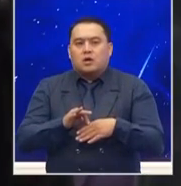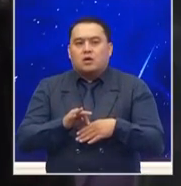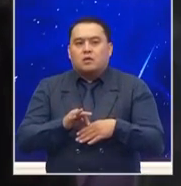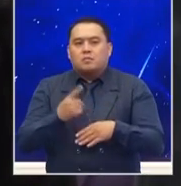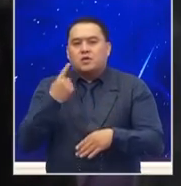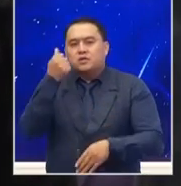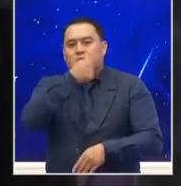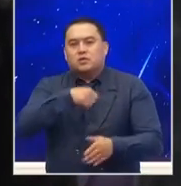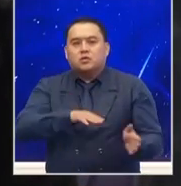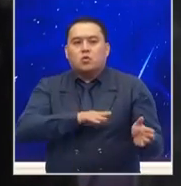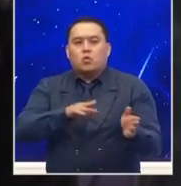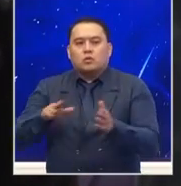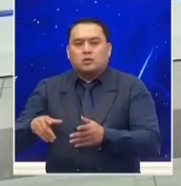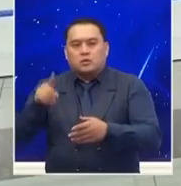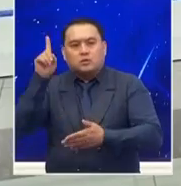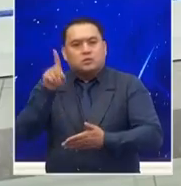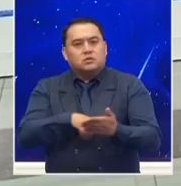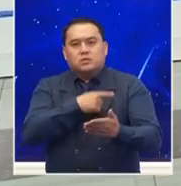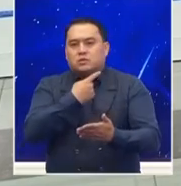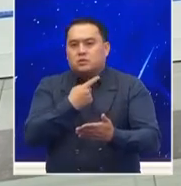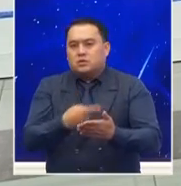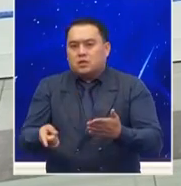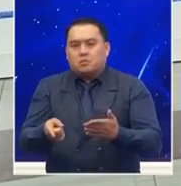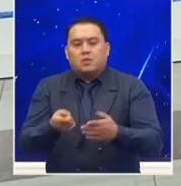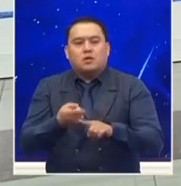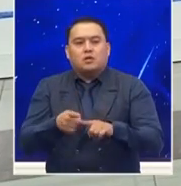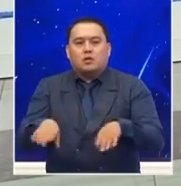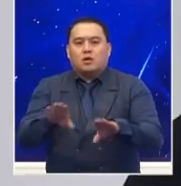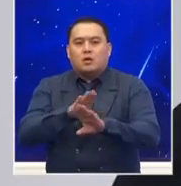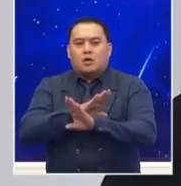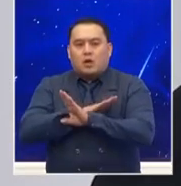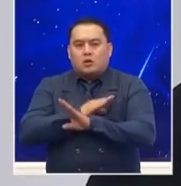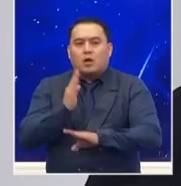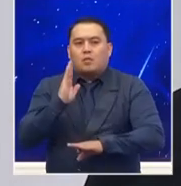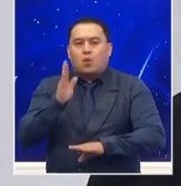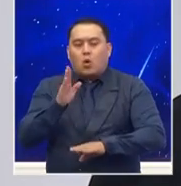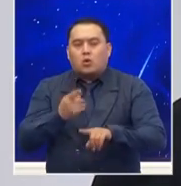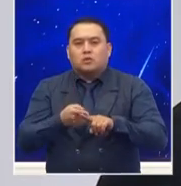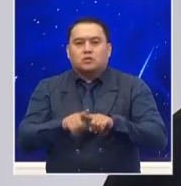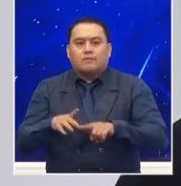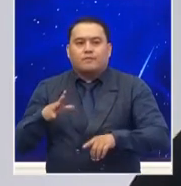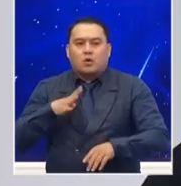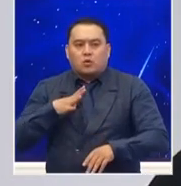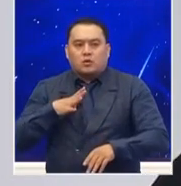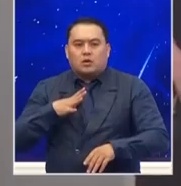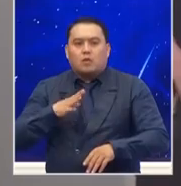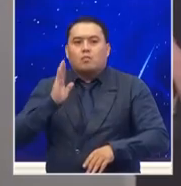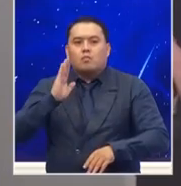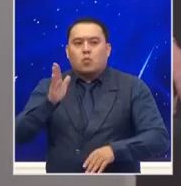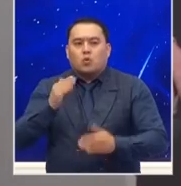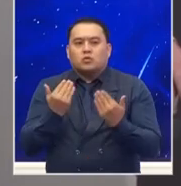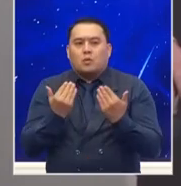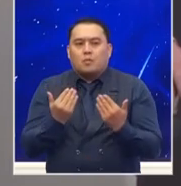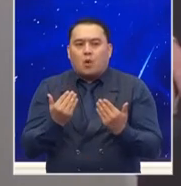жоқ екеніне ешкім сене де, сенгісі де келмейді. Құдды осы маңда жүрген сияқты дейді көп. Ал бүгін ел